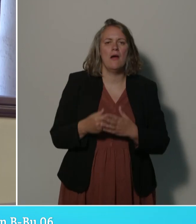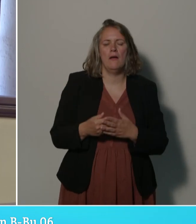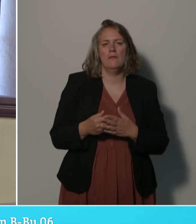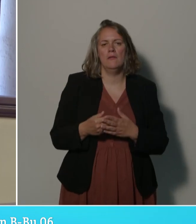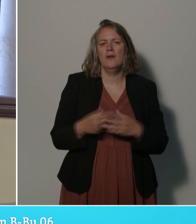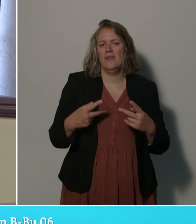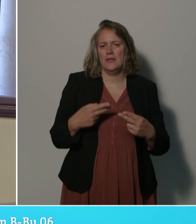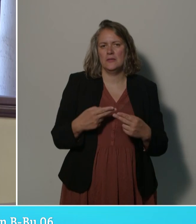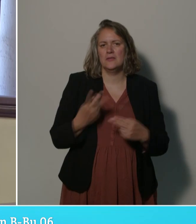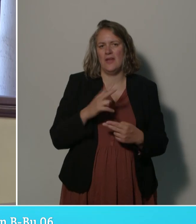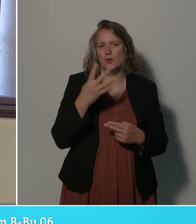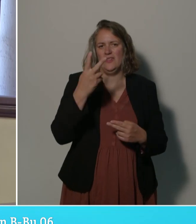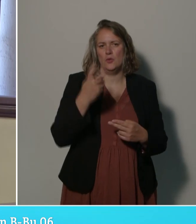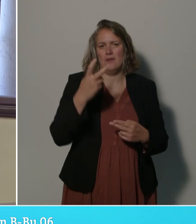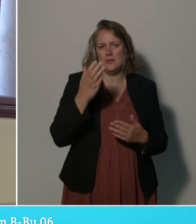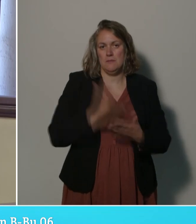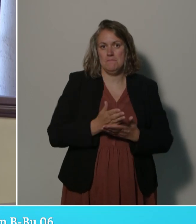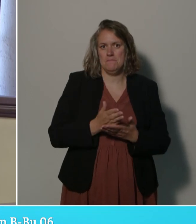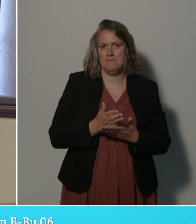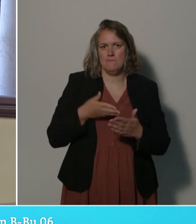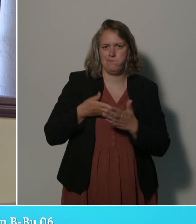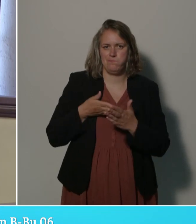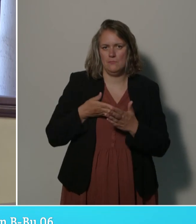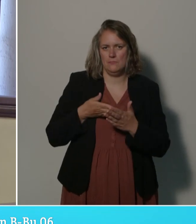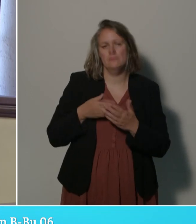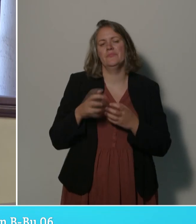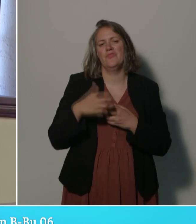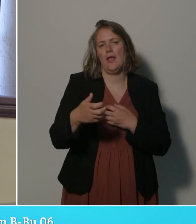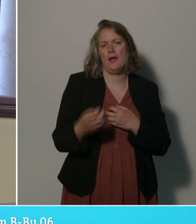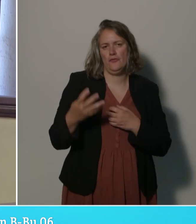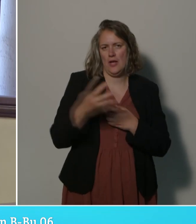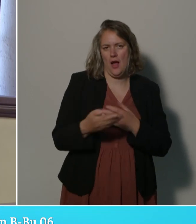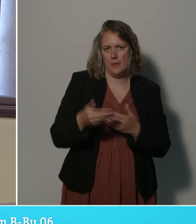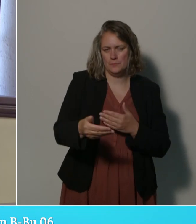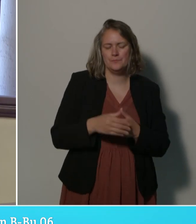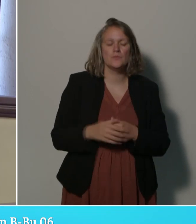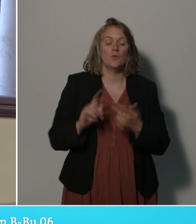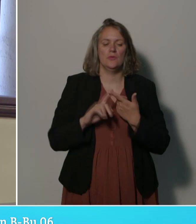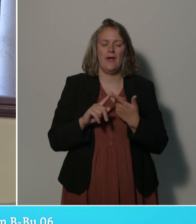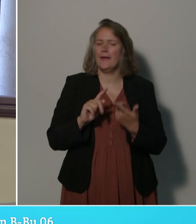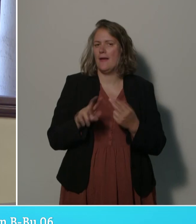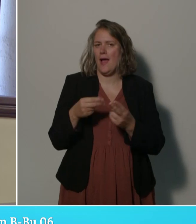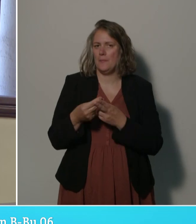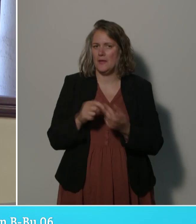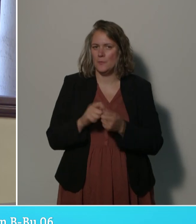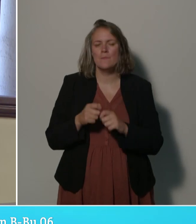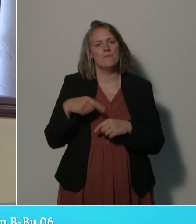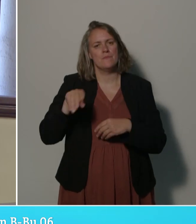bei 2024. Und zum Zweiten, und das ist